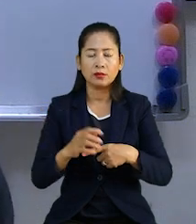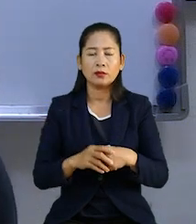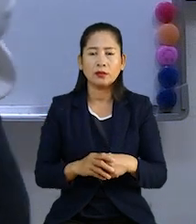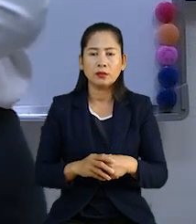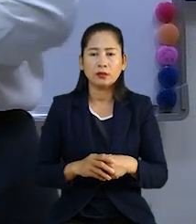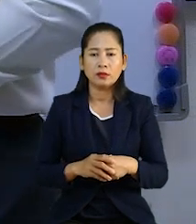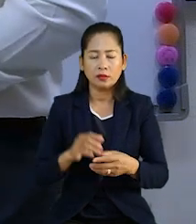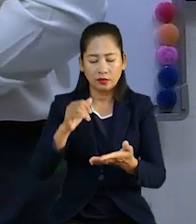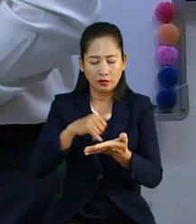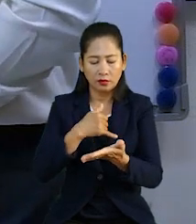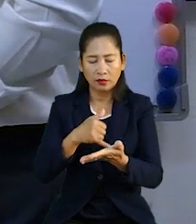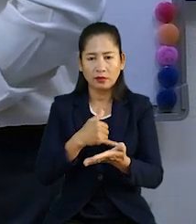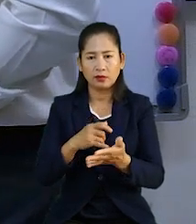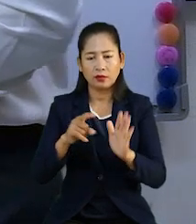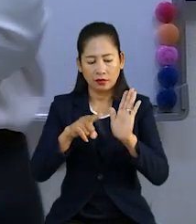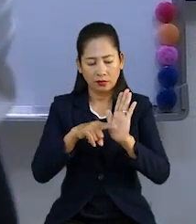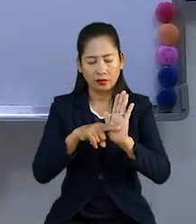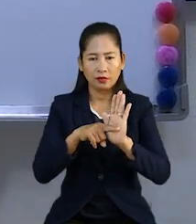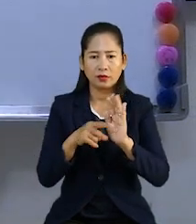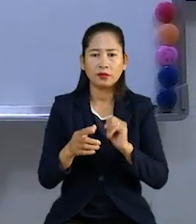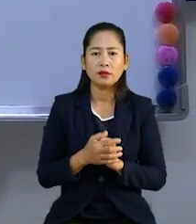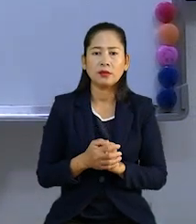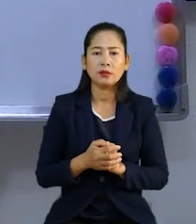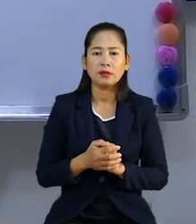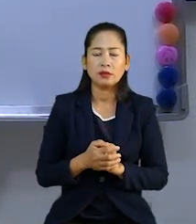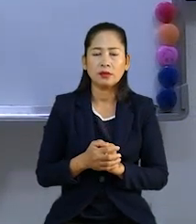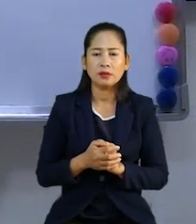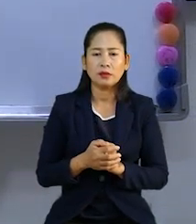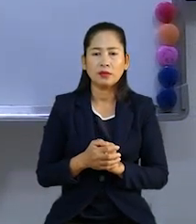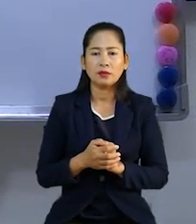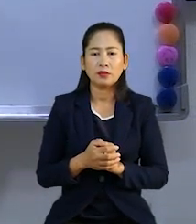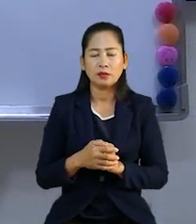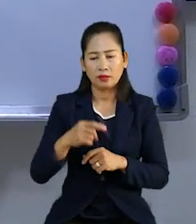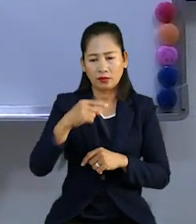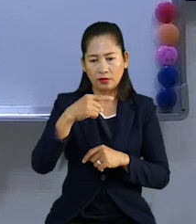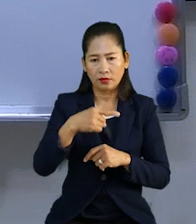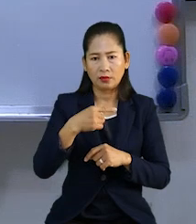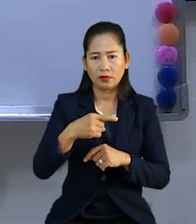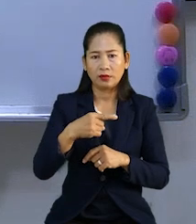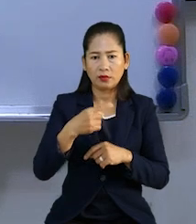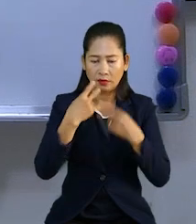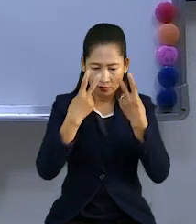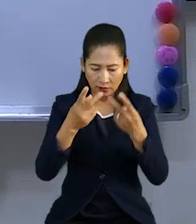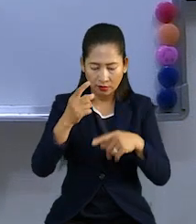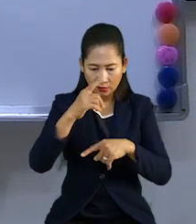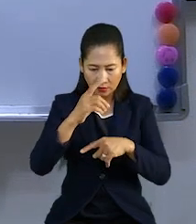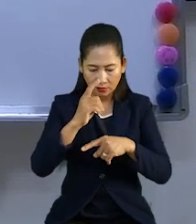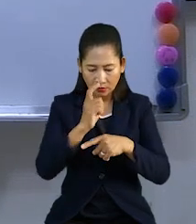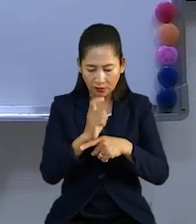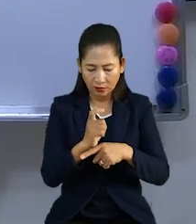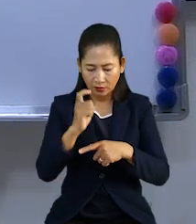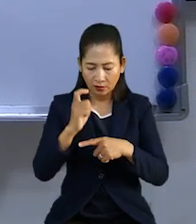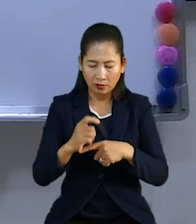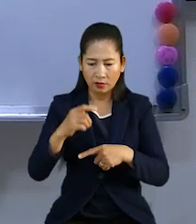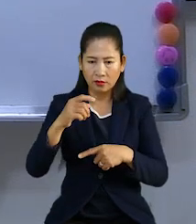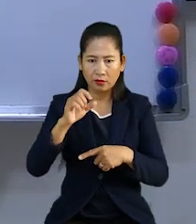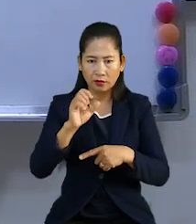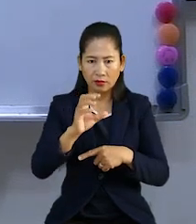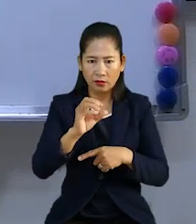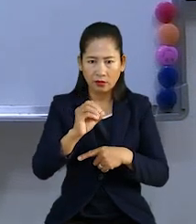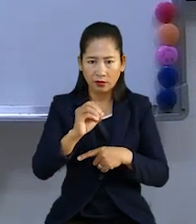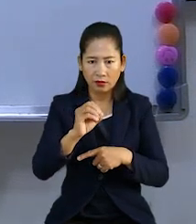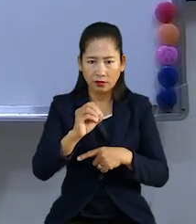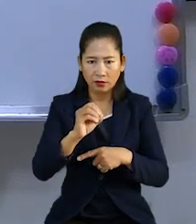chẳng vì nghi sưu tế dược đọa vô tầm đầu ná. Cho mặt đó tụng phuẩn, dưỡng mức tụng phuẩn, tu tì môi lệ